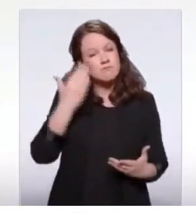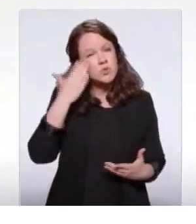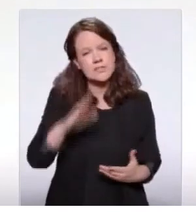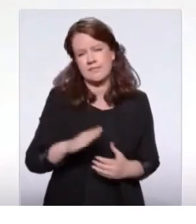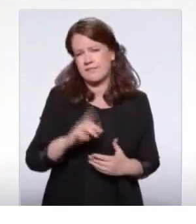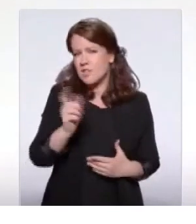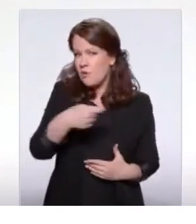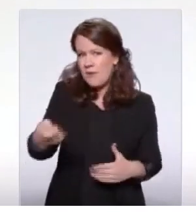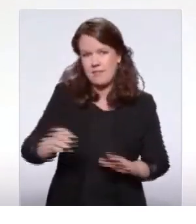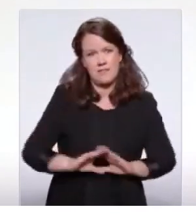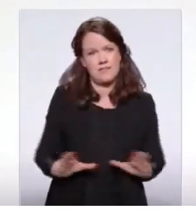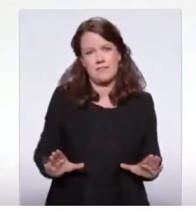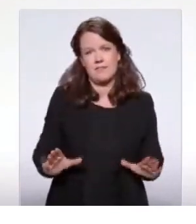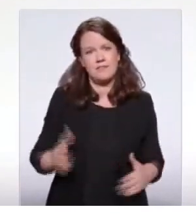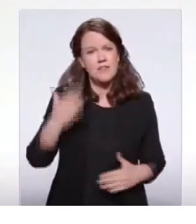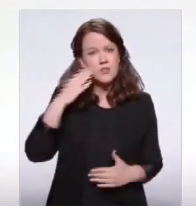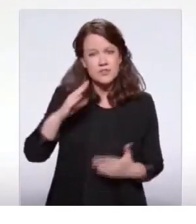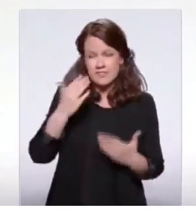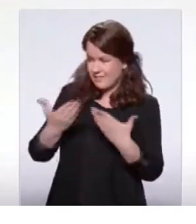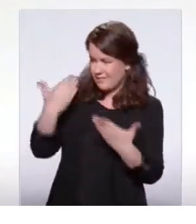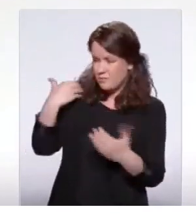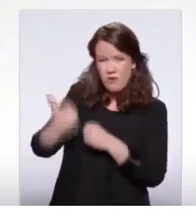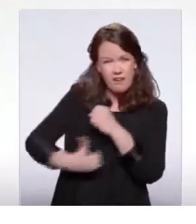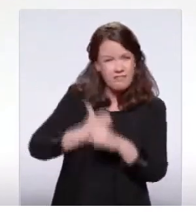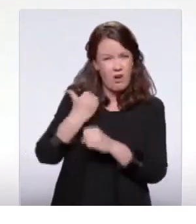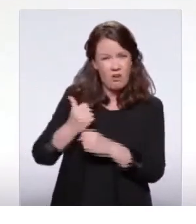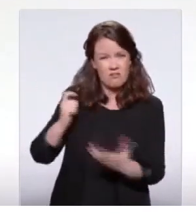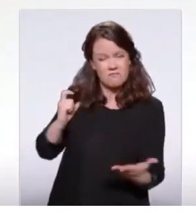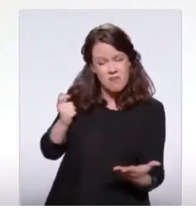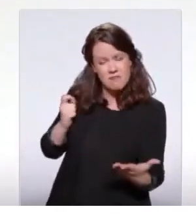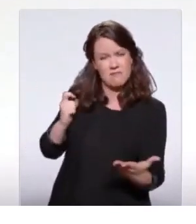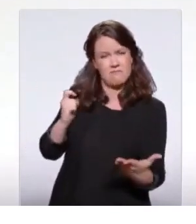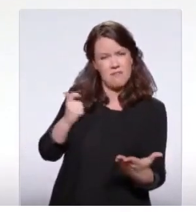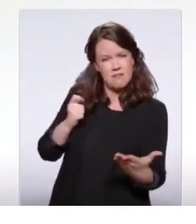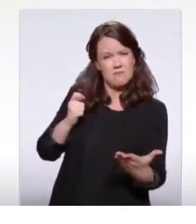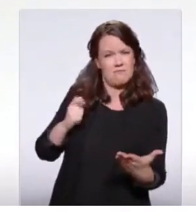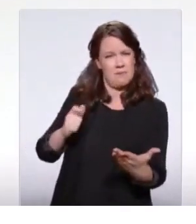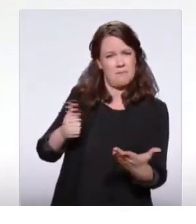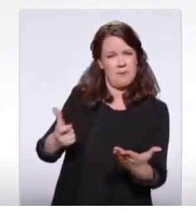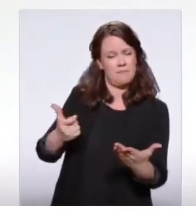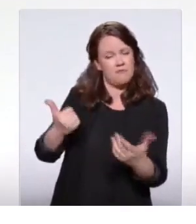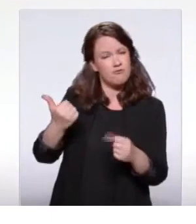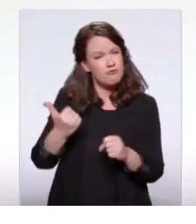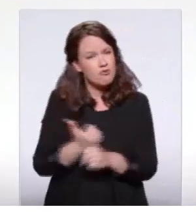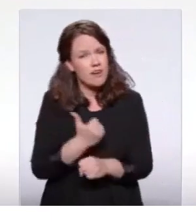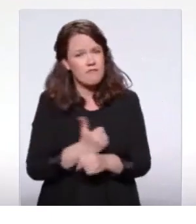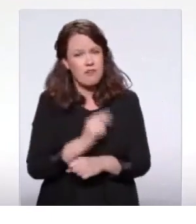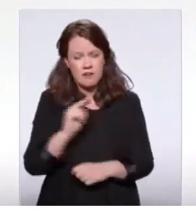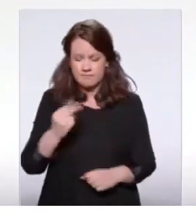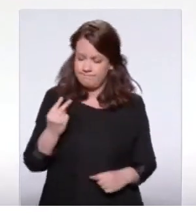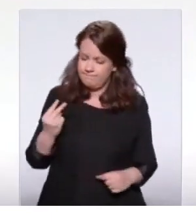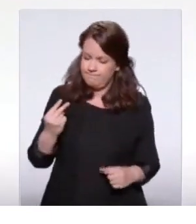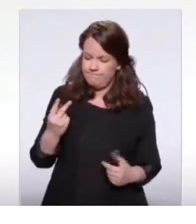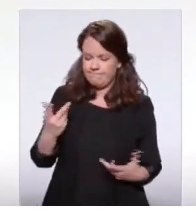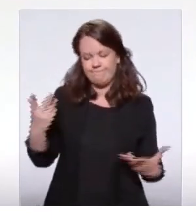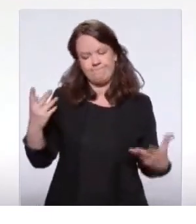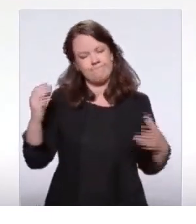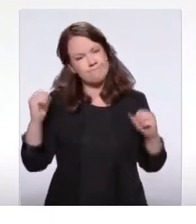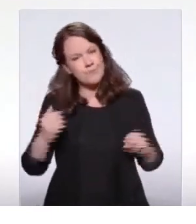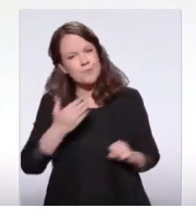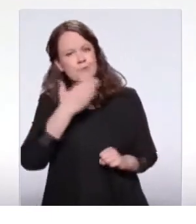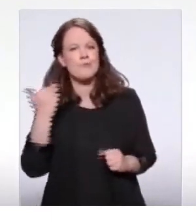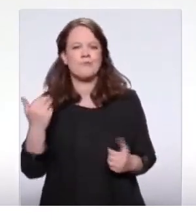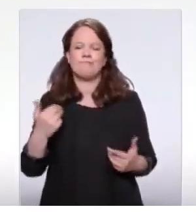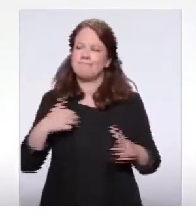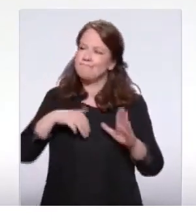chaque étape de cette épidémie, nous pourrions nous dire que nous aurions pu faire mieux et que nous avons commis des